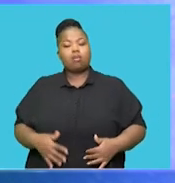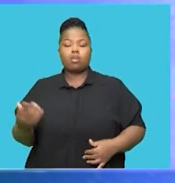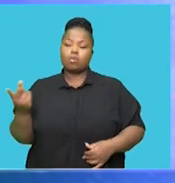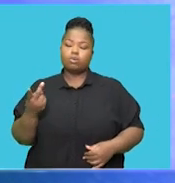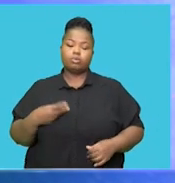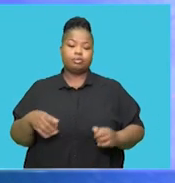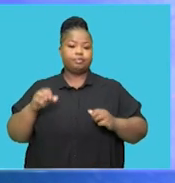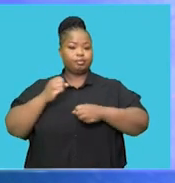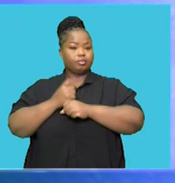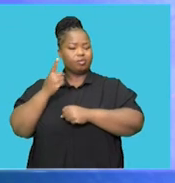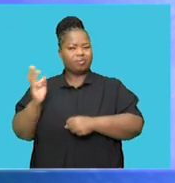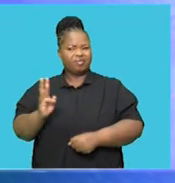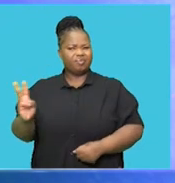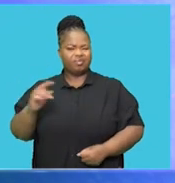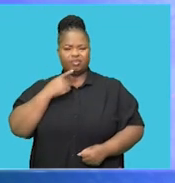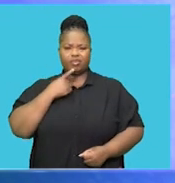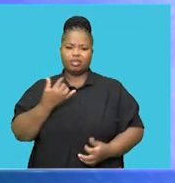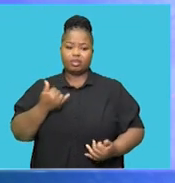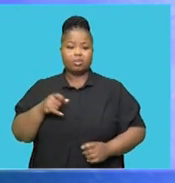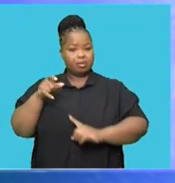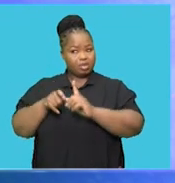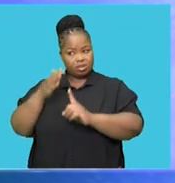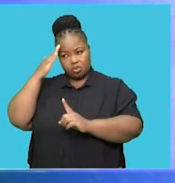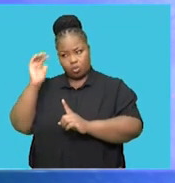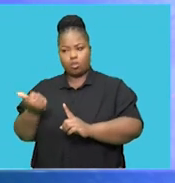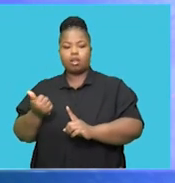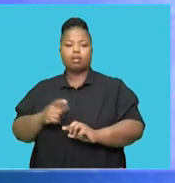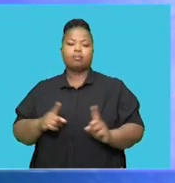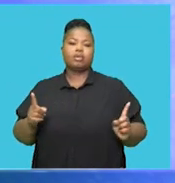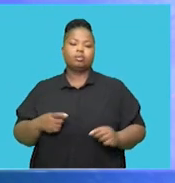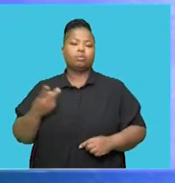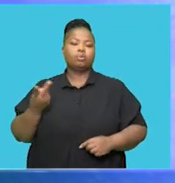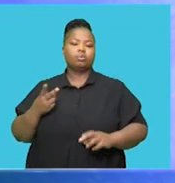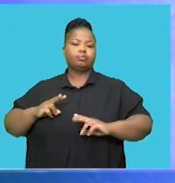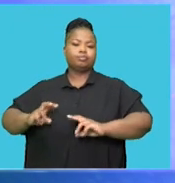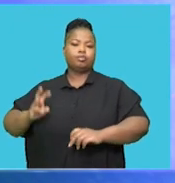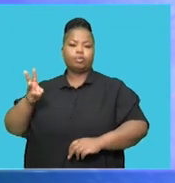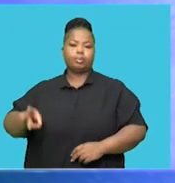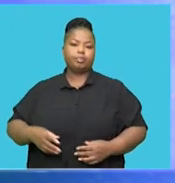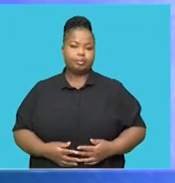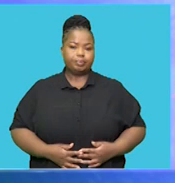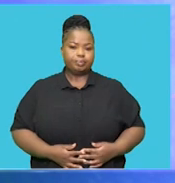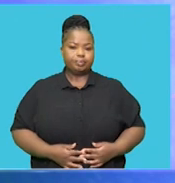la sakaote nilisnonele selulisitu umtengwe asiwa kwa elomba sele upanzi upandula mapulisa.